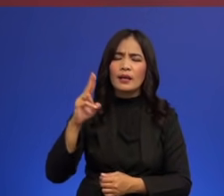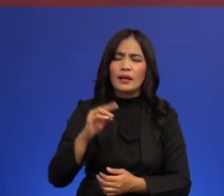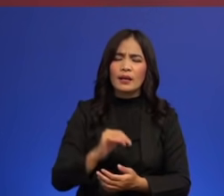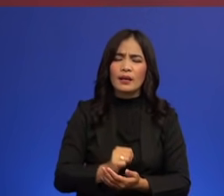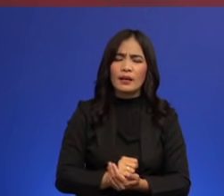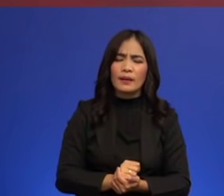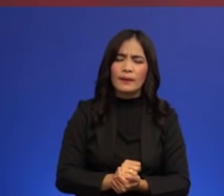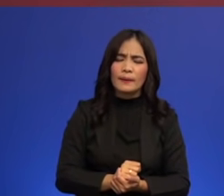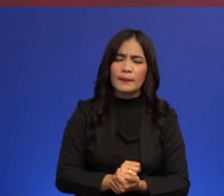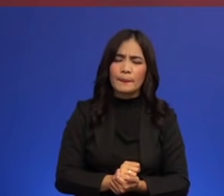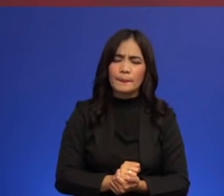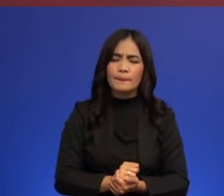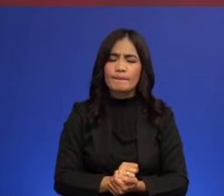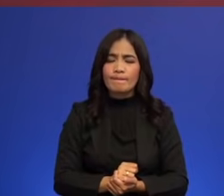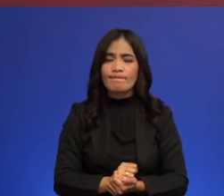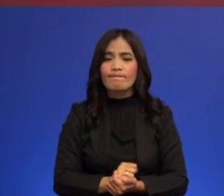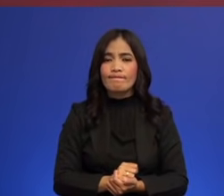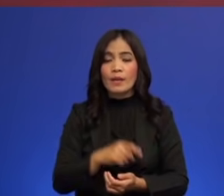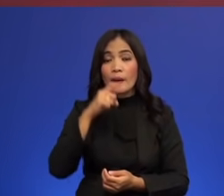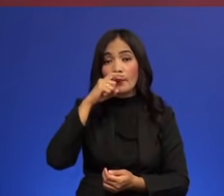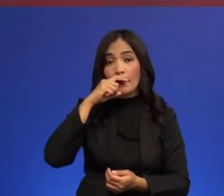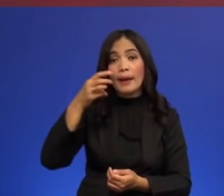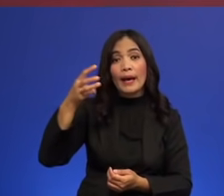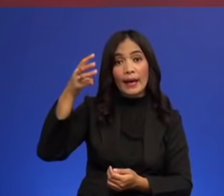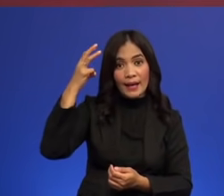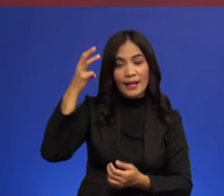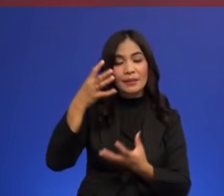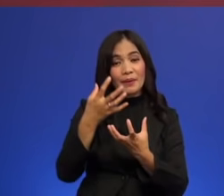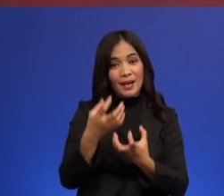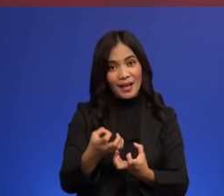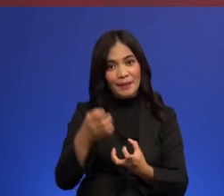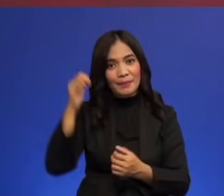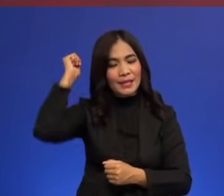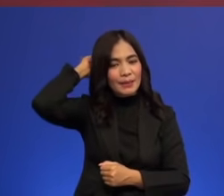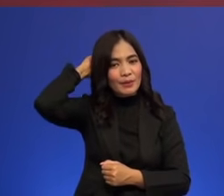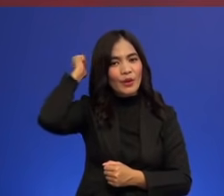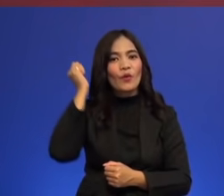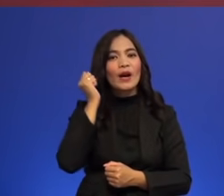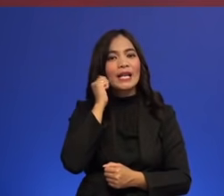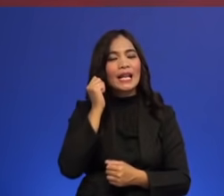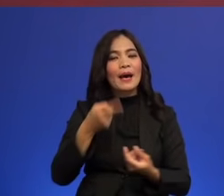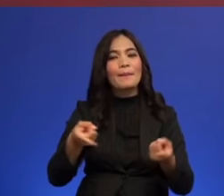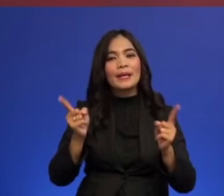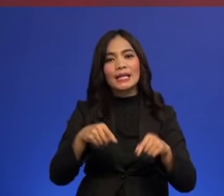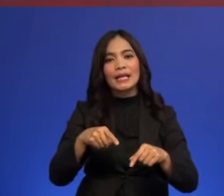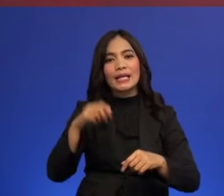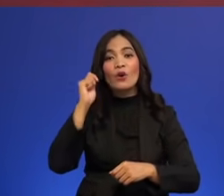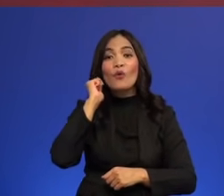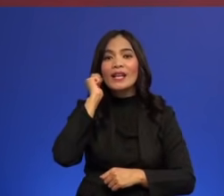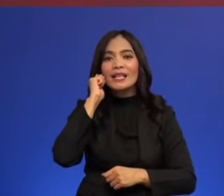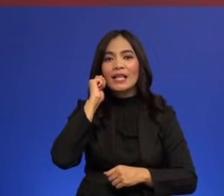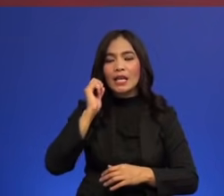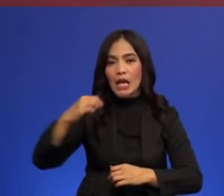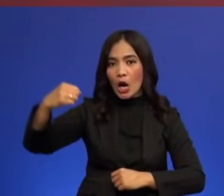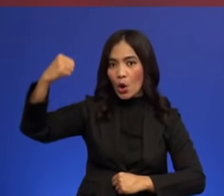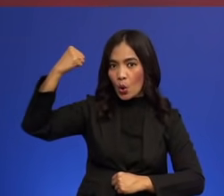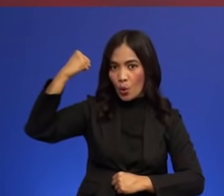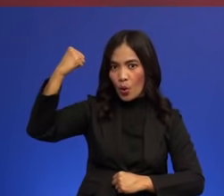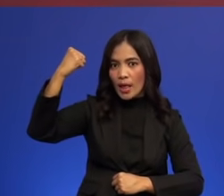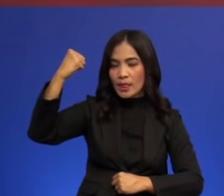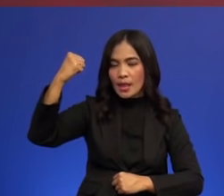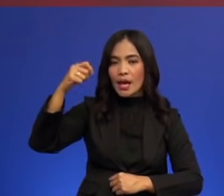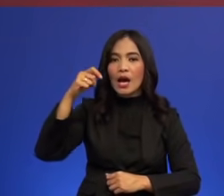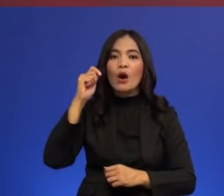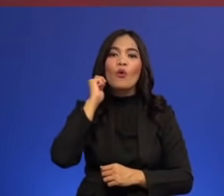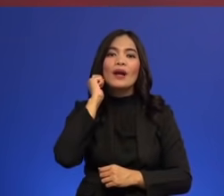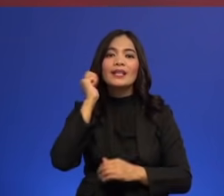percaya. Saya berharap ibu-ibu menjadi wanita yang tangguh, yang kuat. Wanita